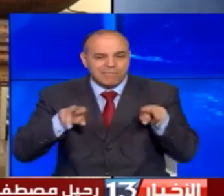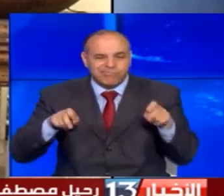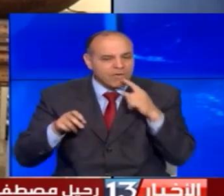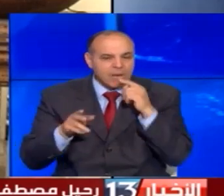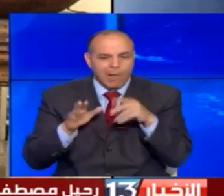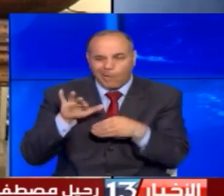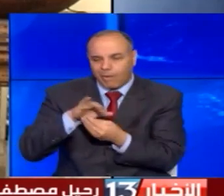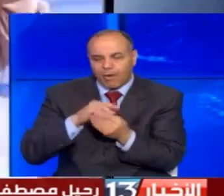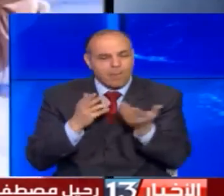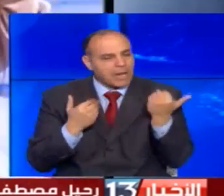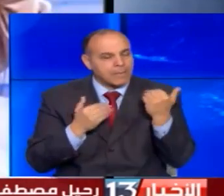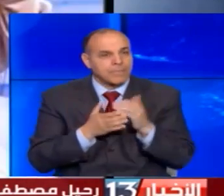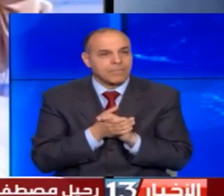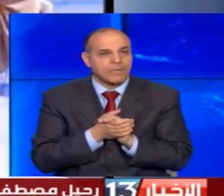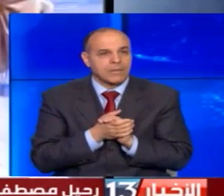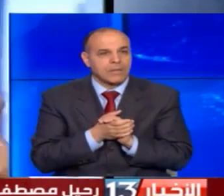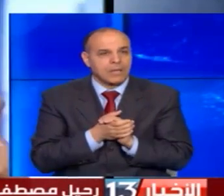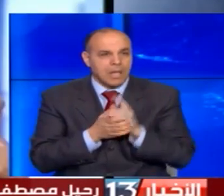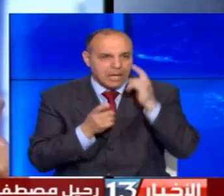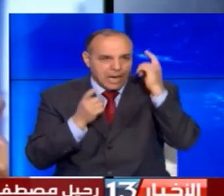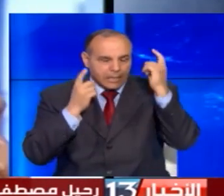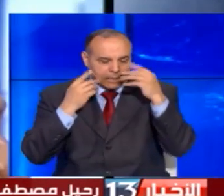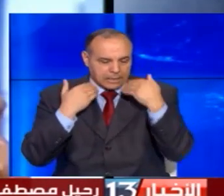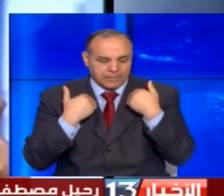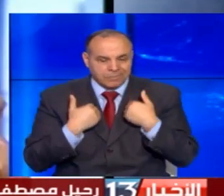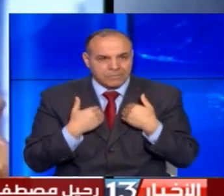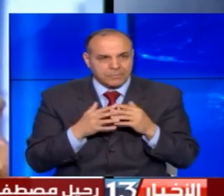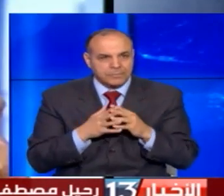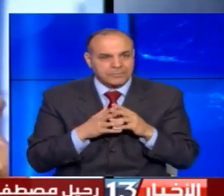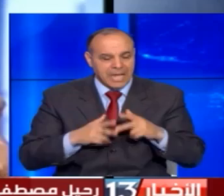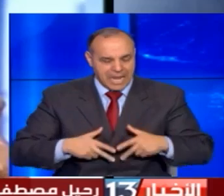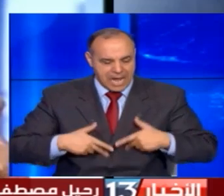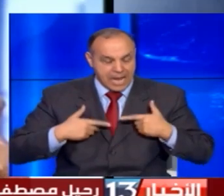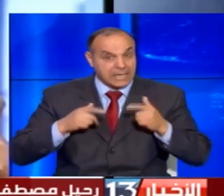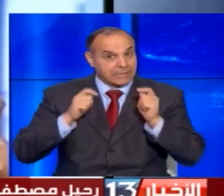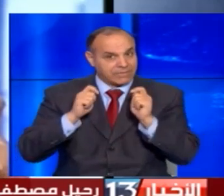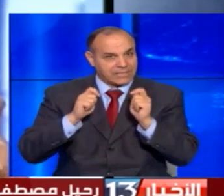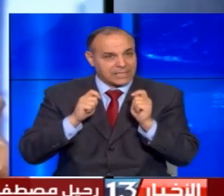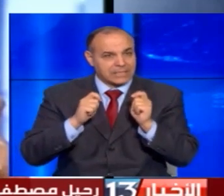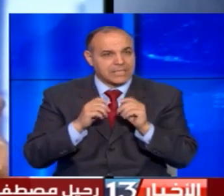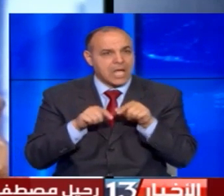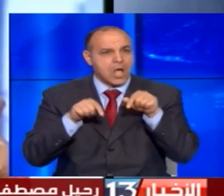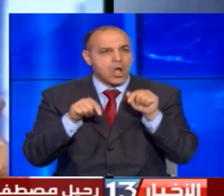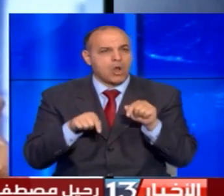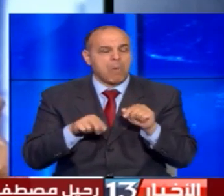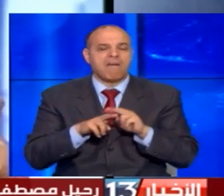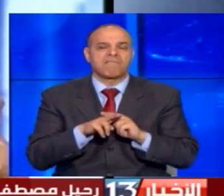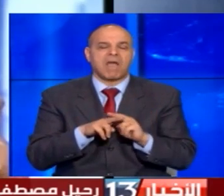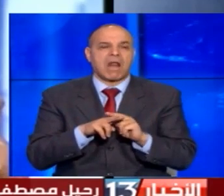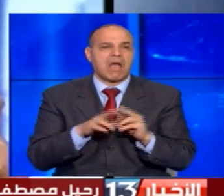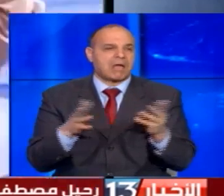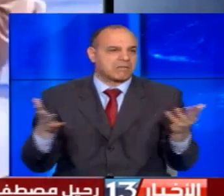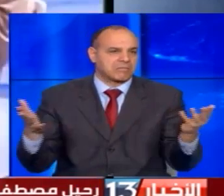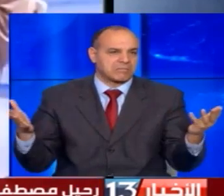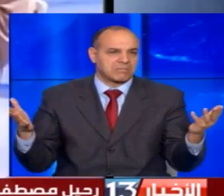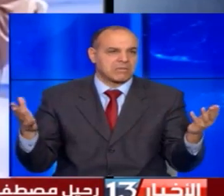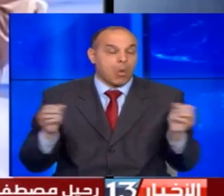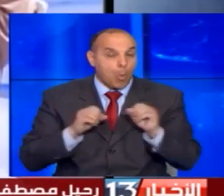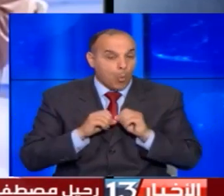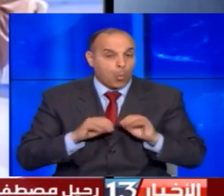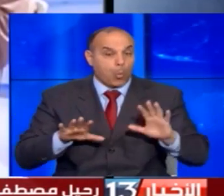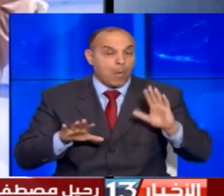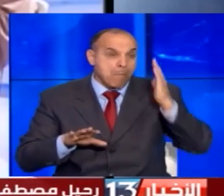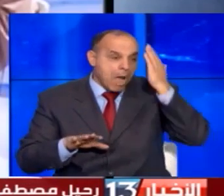من الرواسب السابقة. نعتقد أن الحياة السياسية قائمة اليوم على الفراغ. إشاع